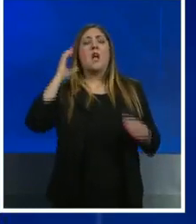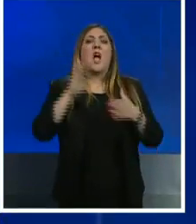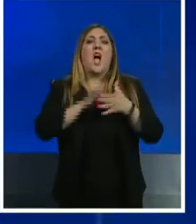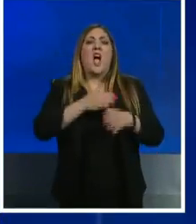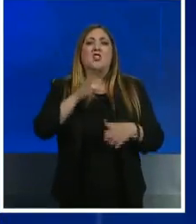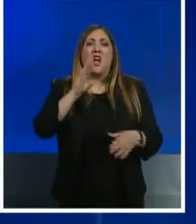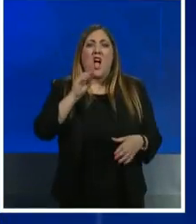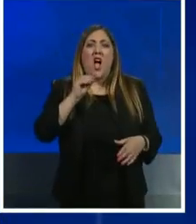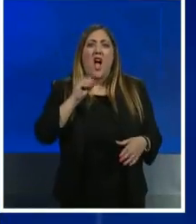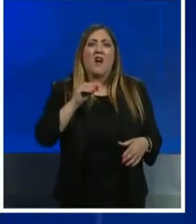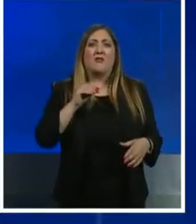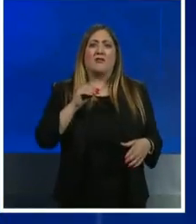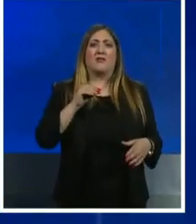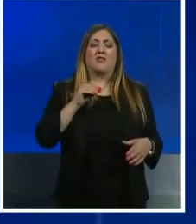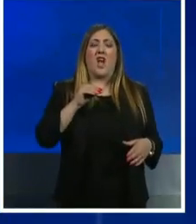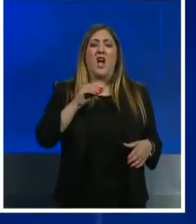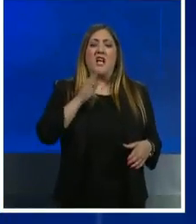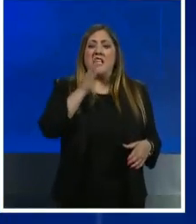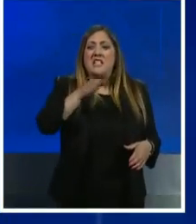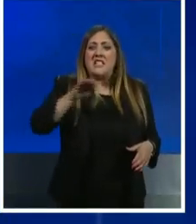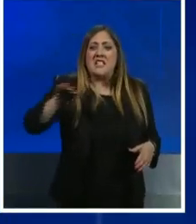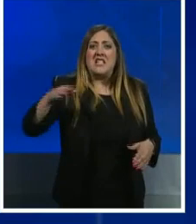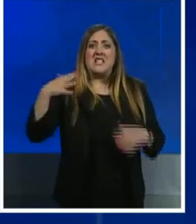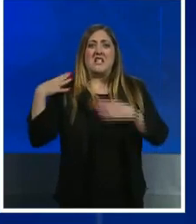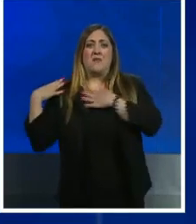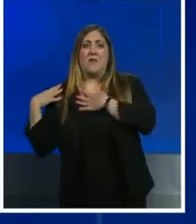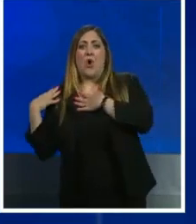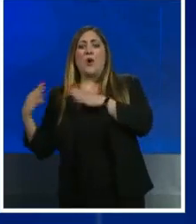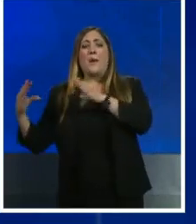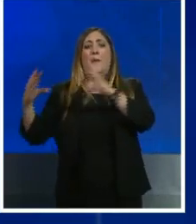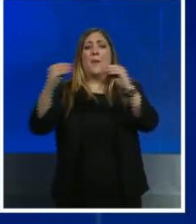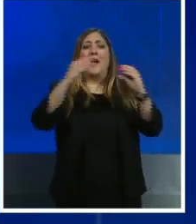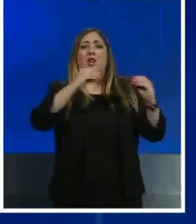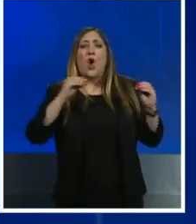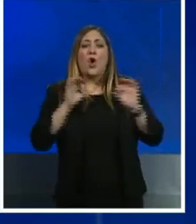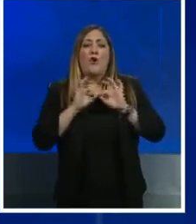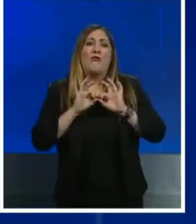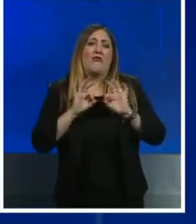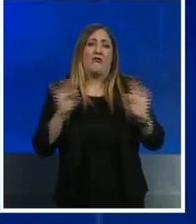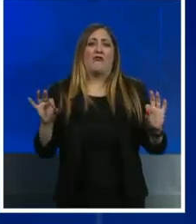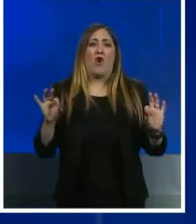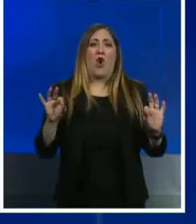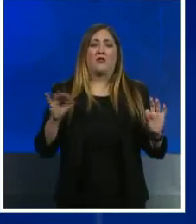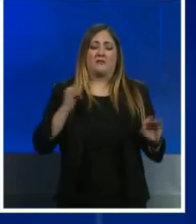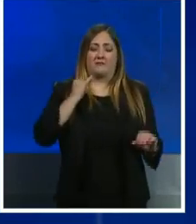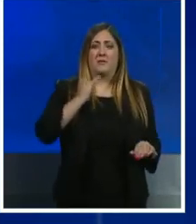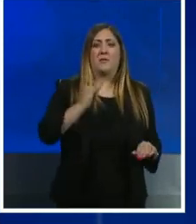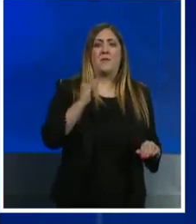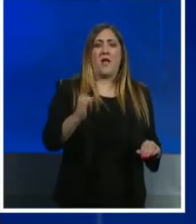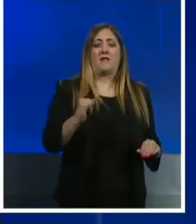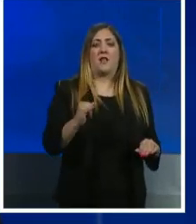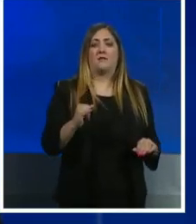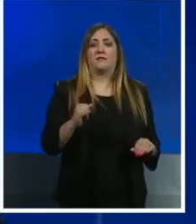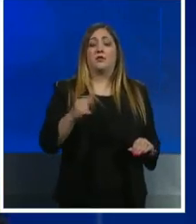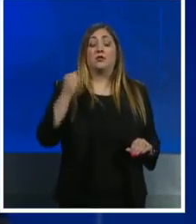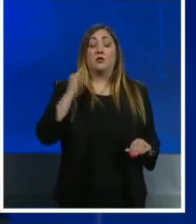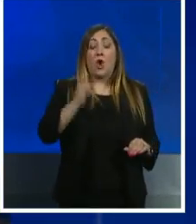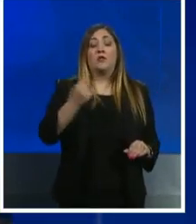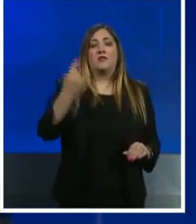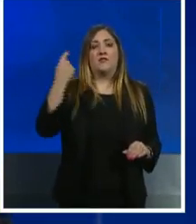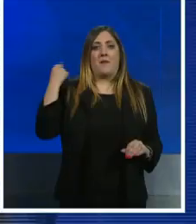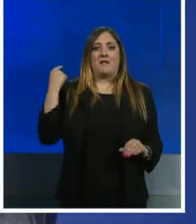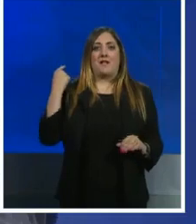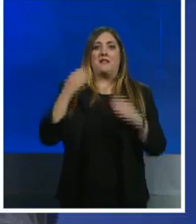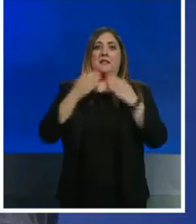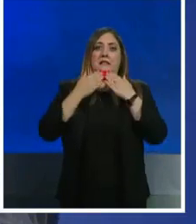ix-xarej u ma kollu ħtija tal-paroli vojt, tal-paroli ta' mibeda li jintqal fil-passat. Grazzi, Mr. Chairman. Grazzi